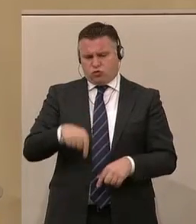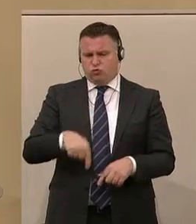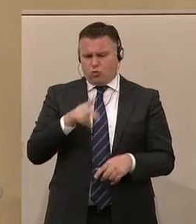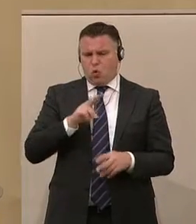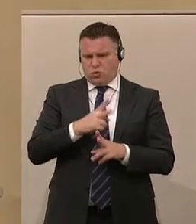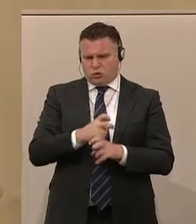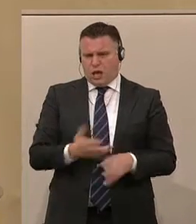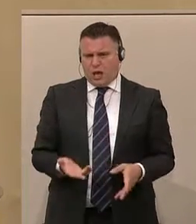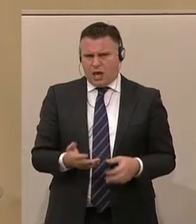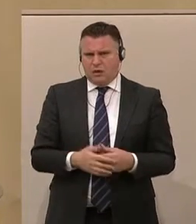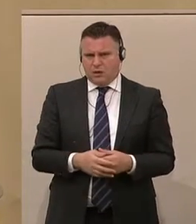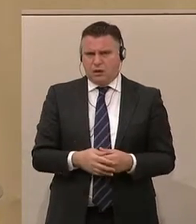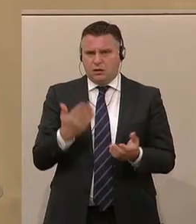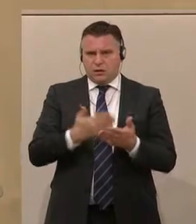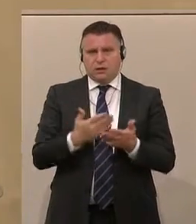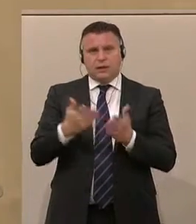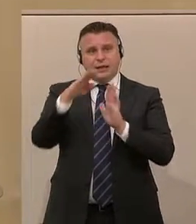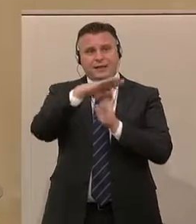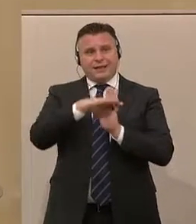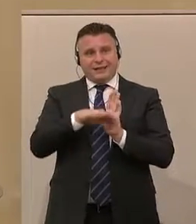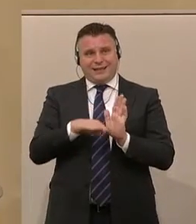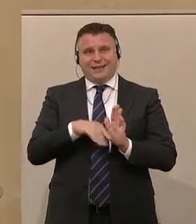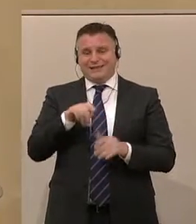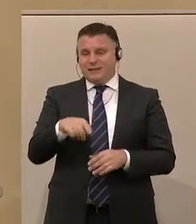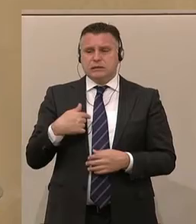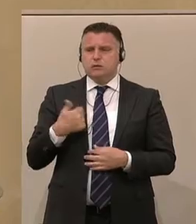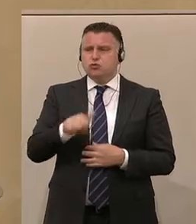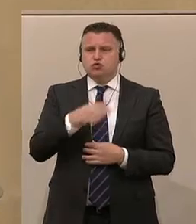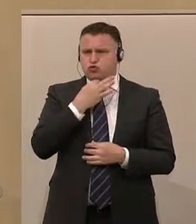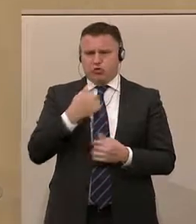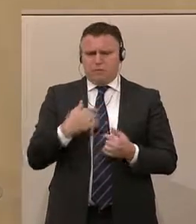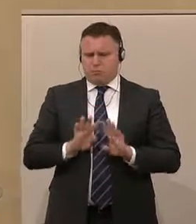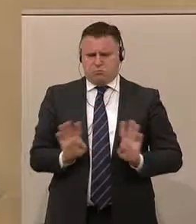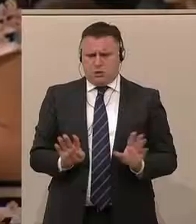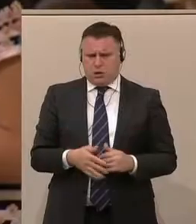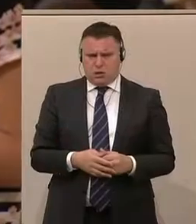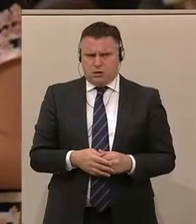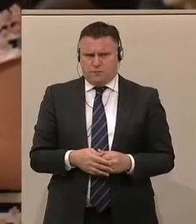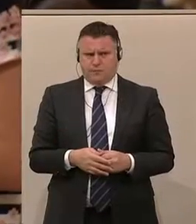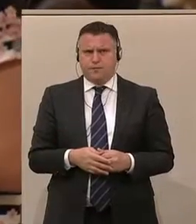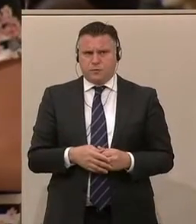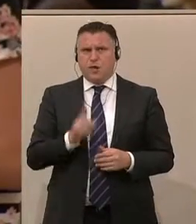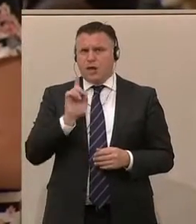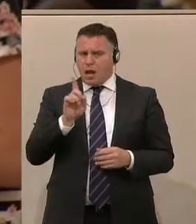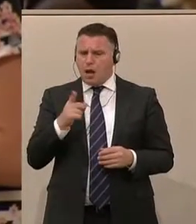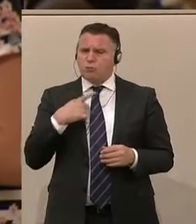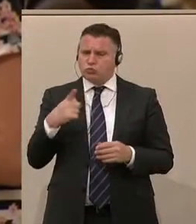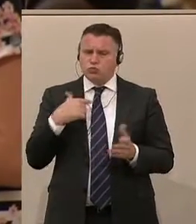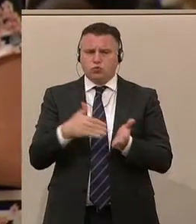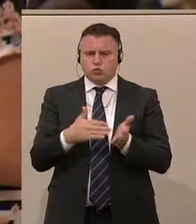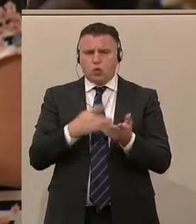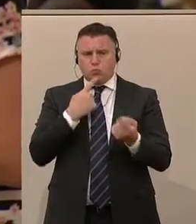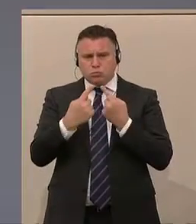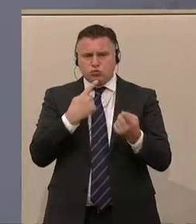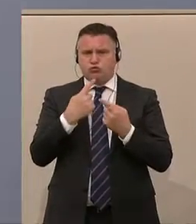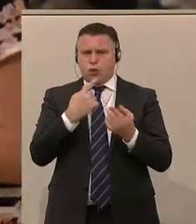glauben, dass man hier bei dem Gesetz in dieser Fassung nicht zustimmen kann. Aber wir sind sehr wohl bereit, hier auch in einen konstruktiven Dialog